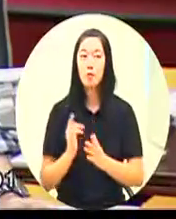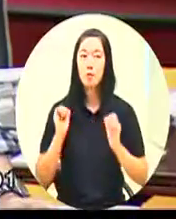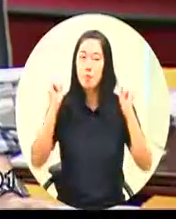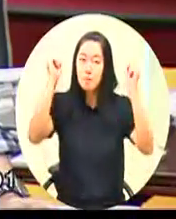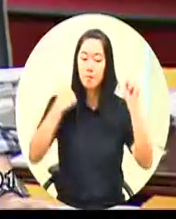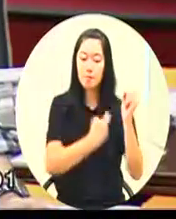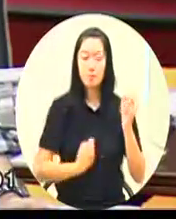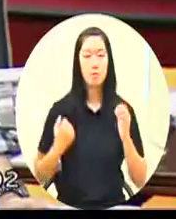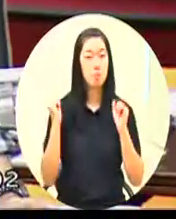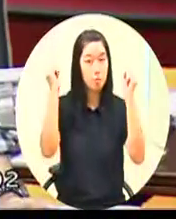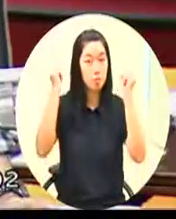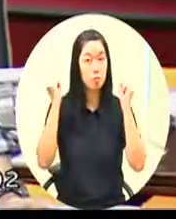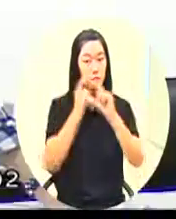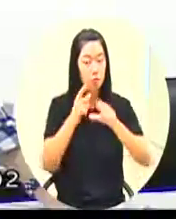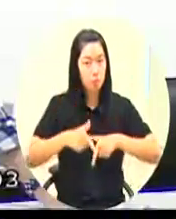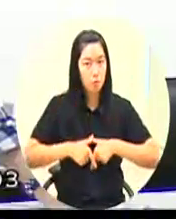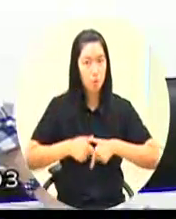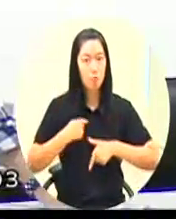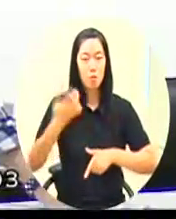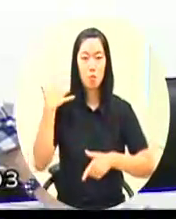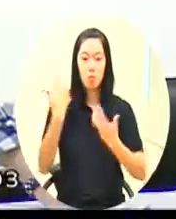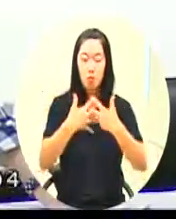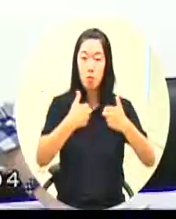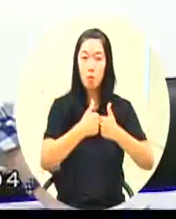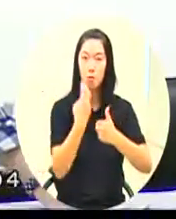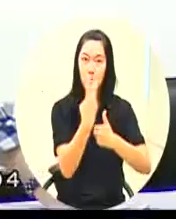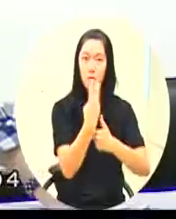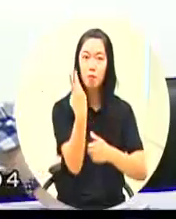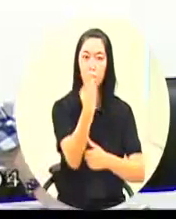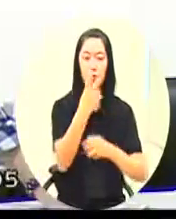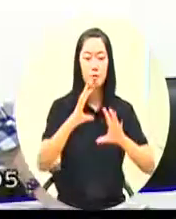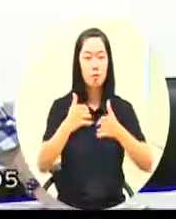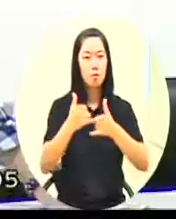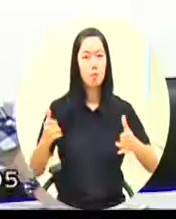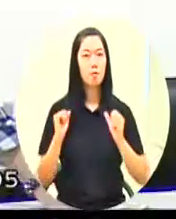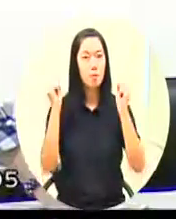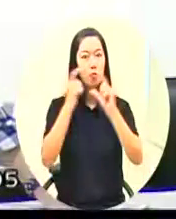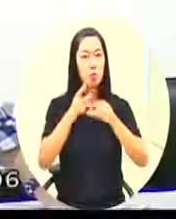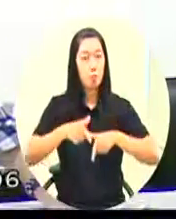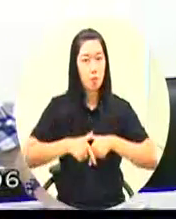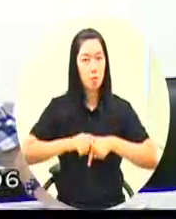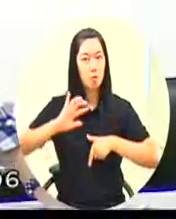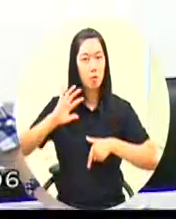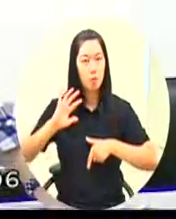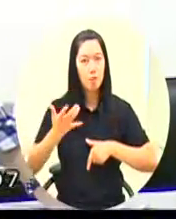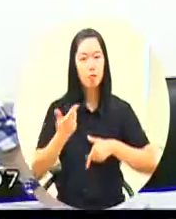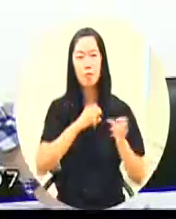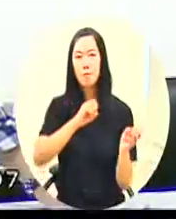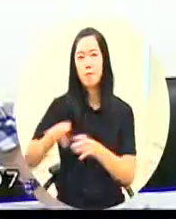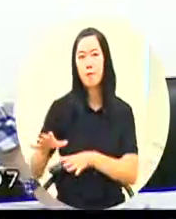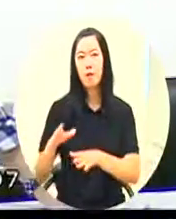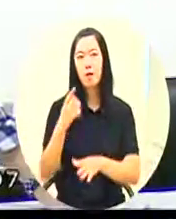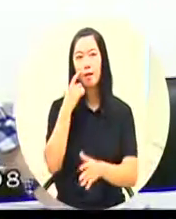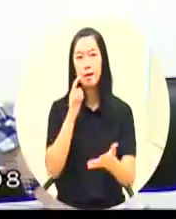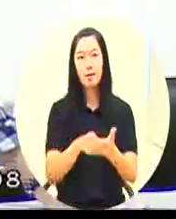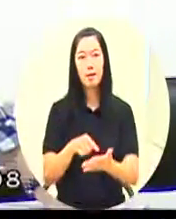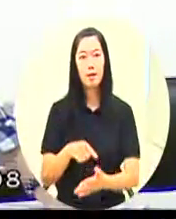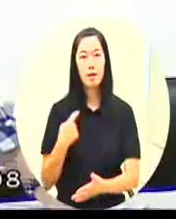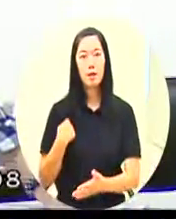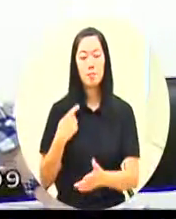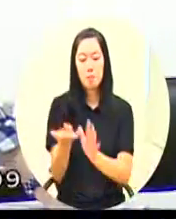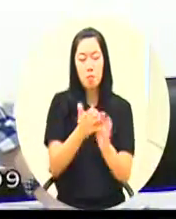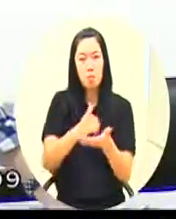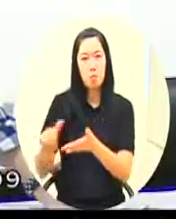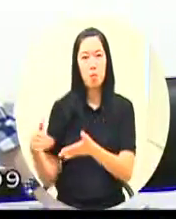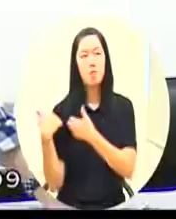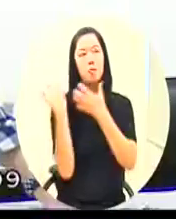是再一次表达，我们曾经有机会有两个国民运动中心，但是我们轻易的放弃了，把那预算还给中央，到